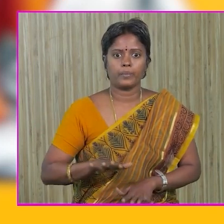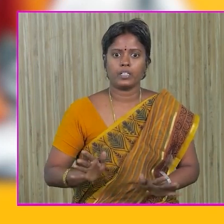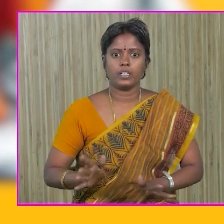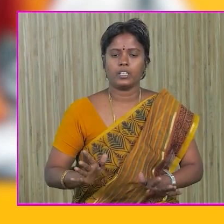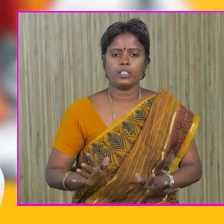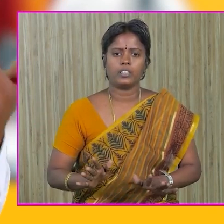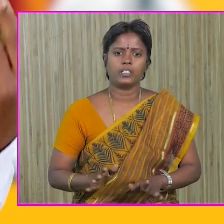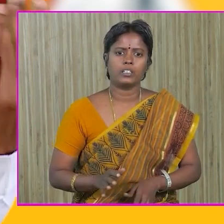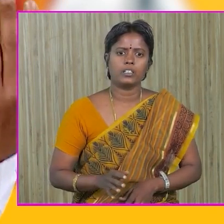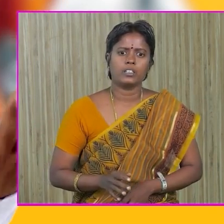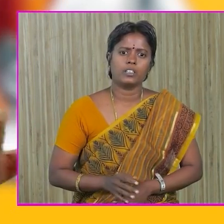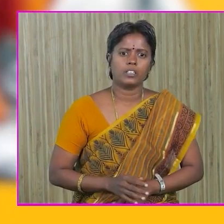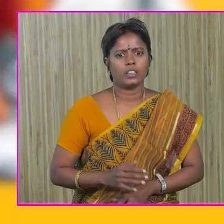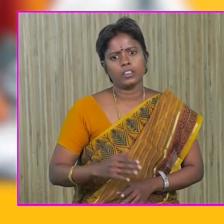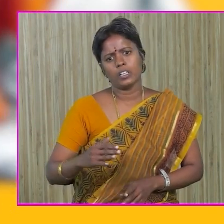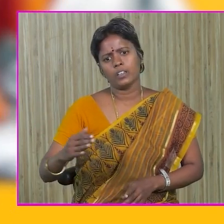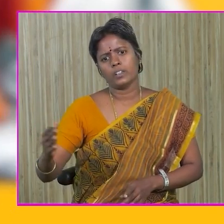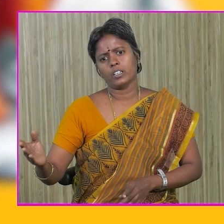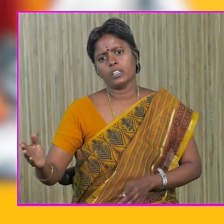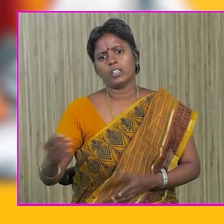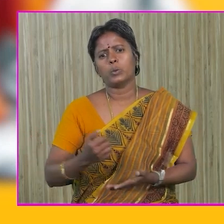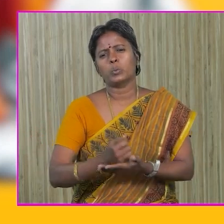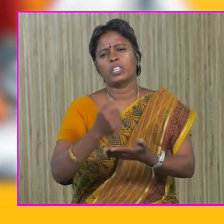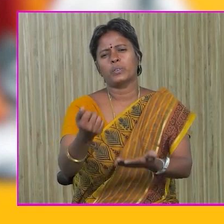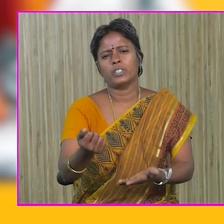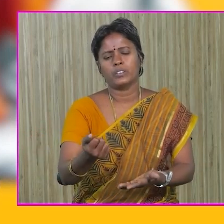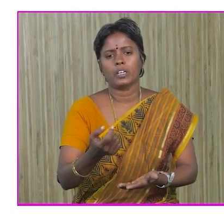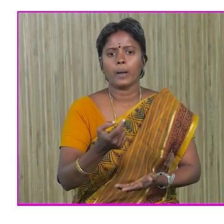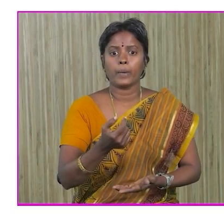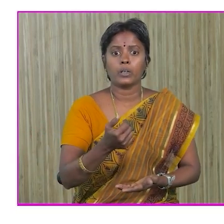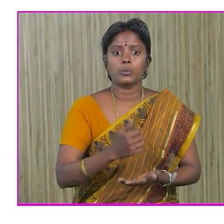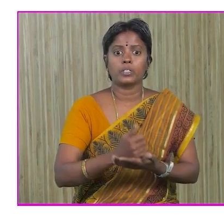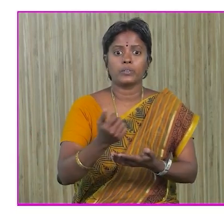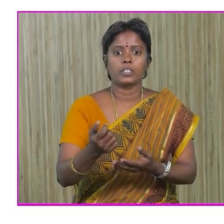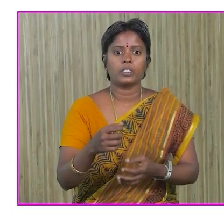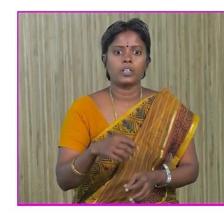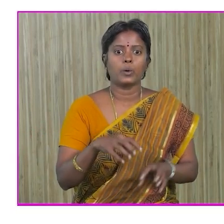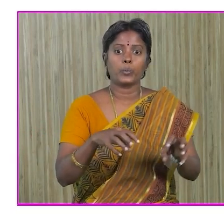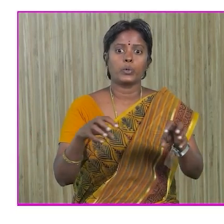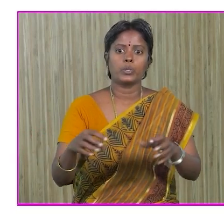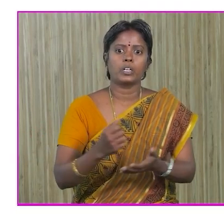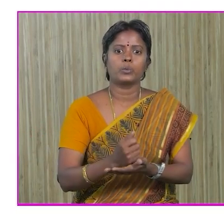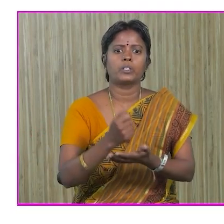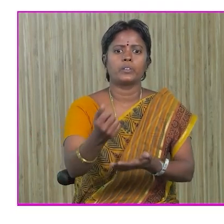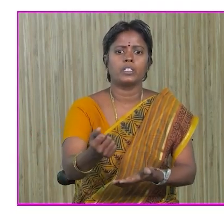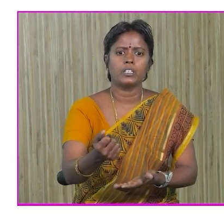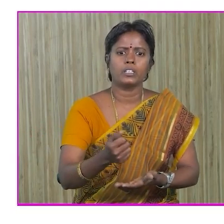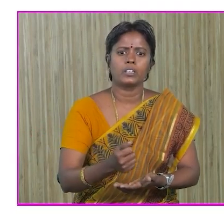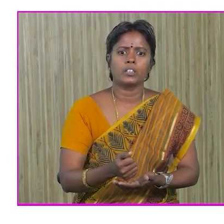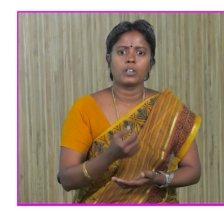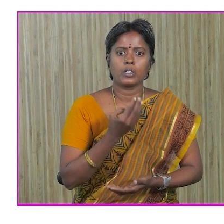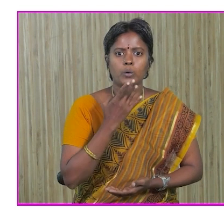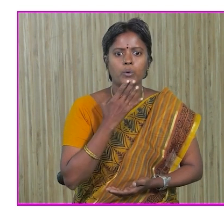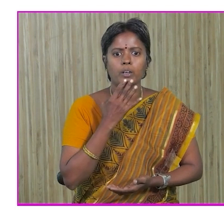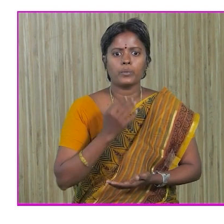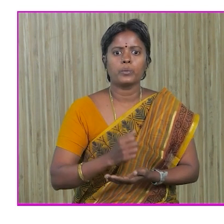இல்லையே, எத்தனை வகைகளில் உதவி செய்தார்கள். பண உதவி, மளிகை பொருட்கள் உதவி, உணவுப் பொட்டலங்கள்